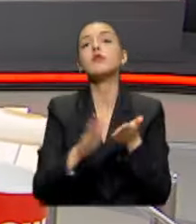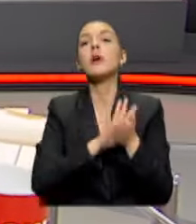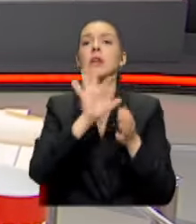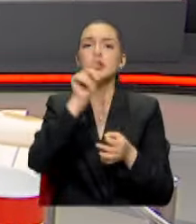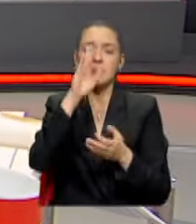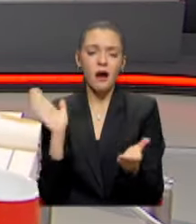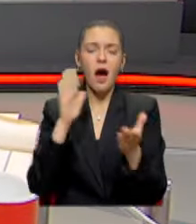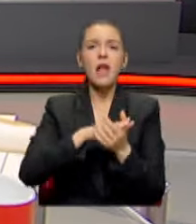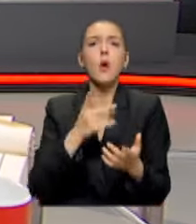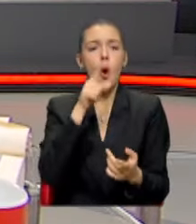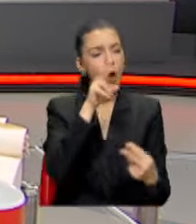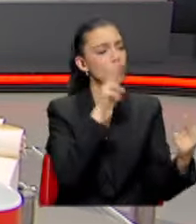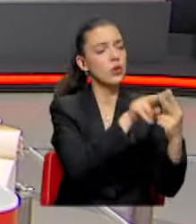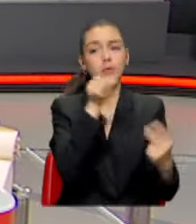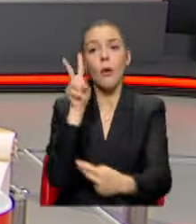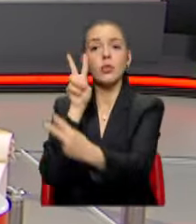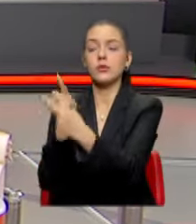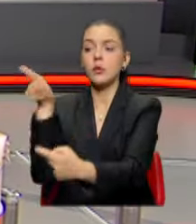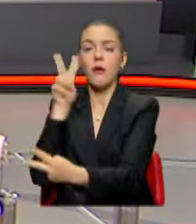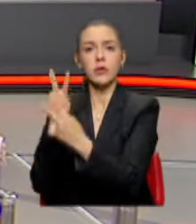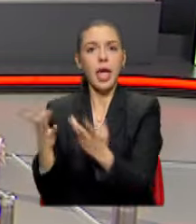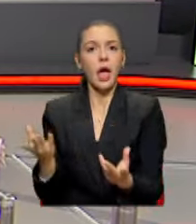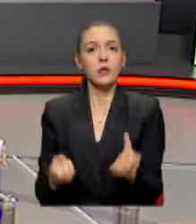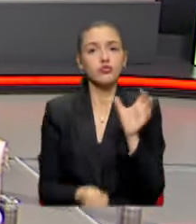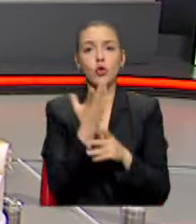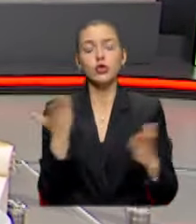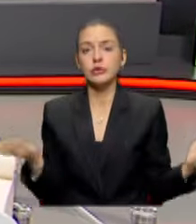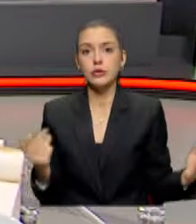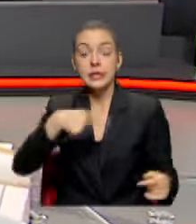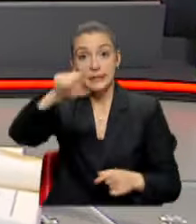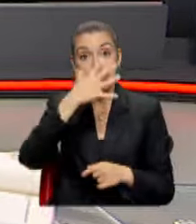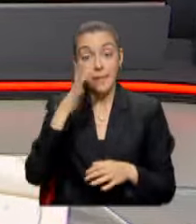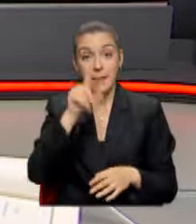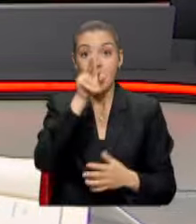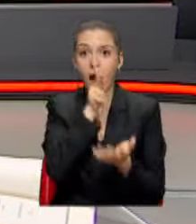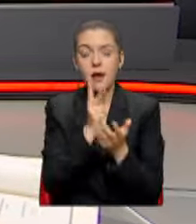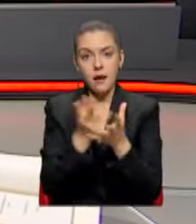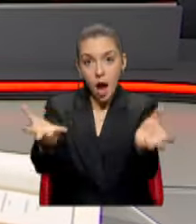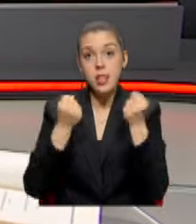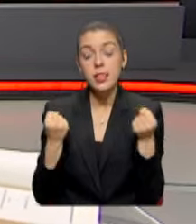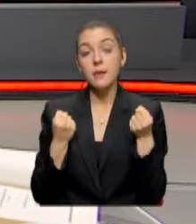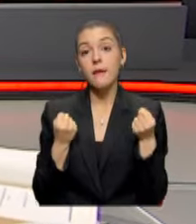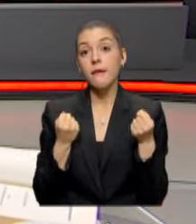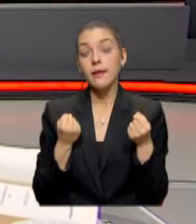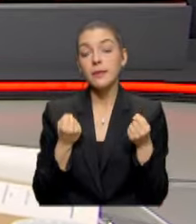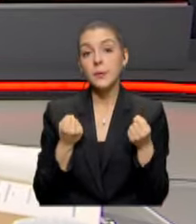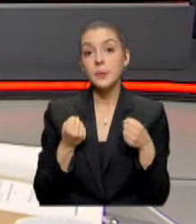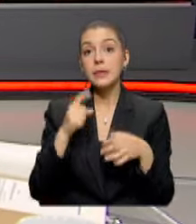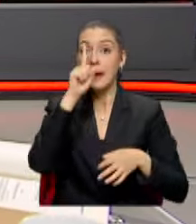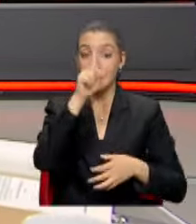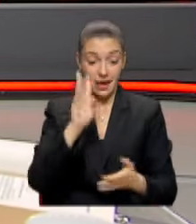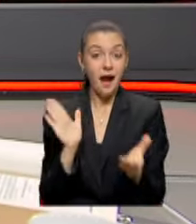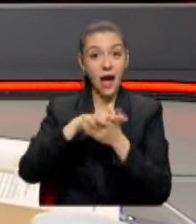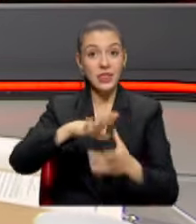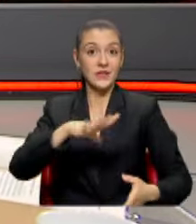atılmadı o onunla görüşüyor bununla görüşüyor E sonuç sizin Beklediğiniz herhangi bir karar alındı mı bir adım